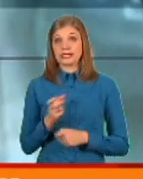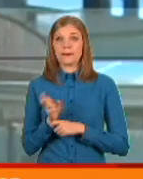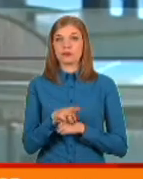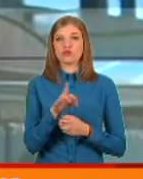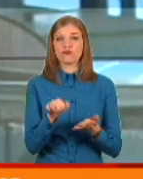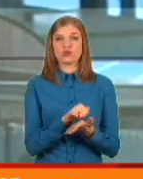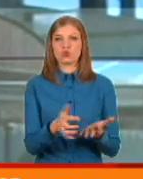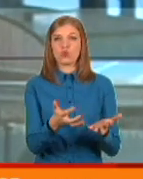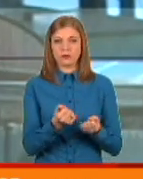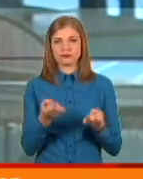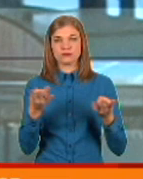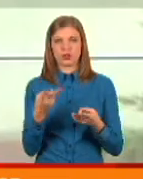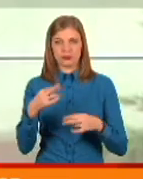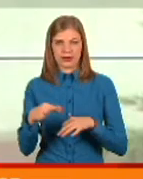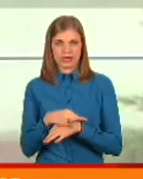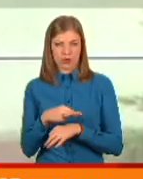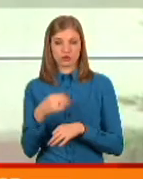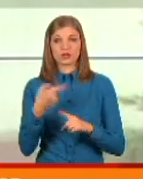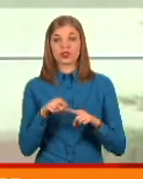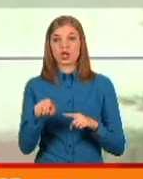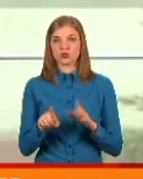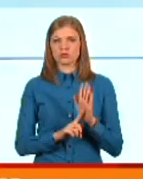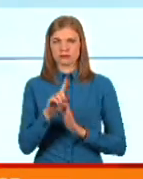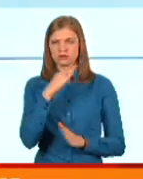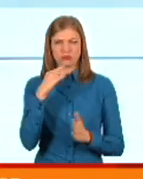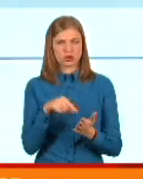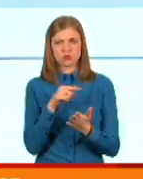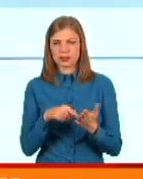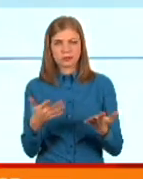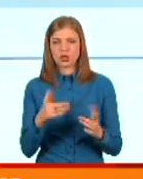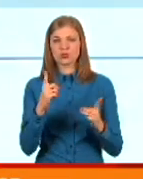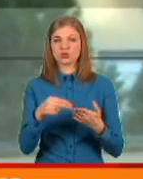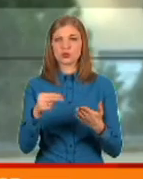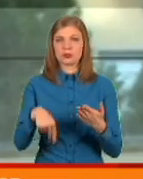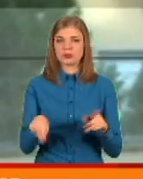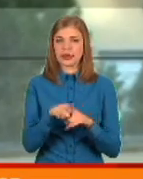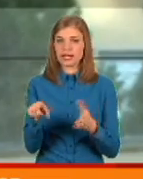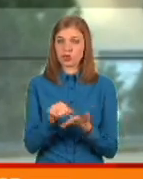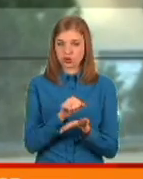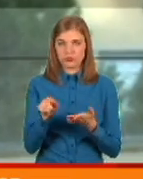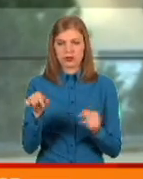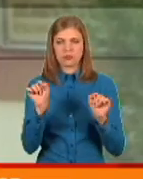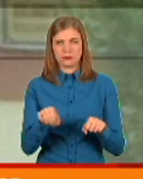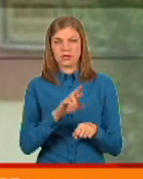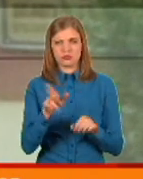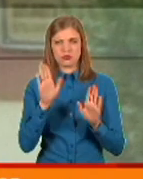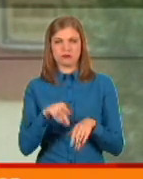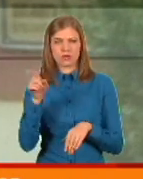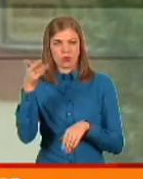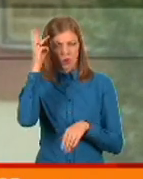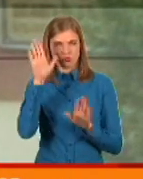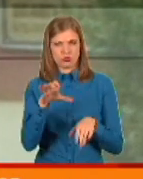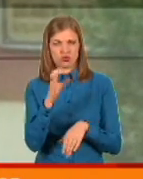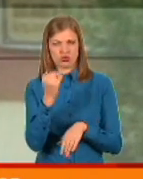по документи, потрібні для одруження. Вже на цьому етапі постає чимало запитань, адже підписати такі документи він міг би у Саудівському